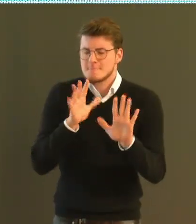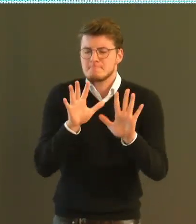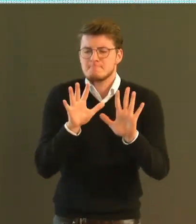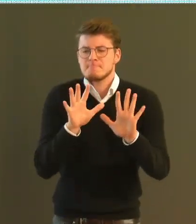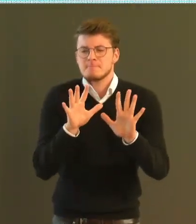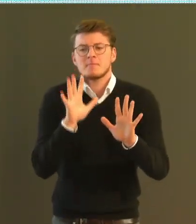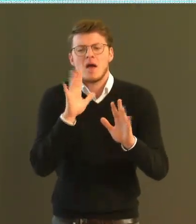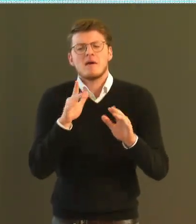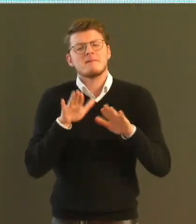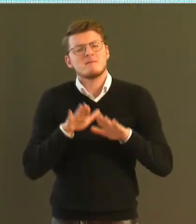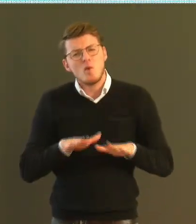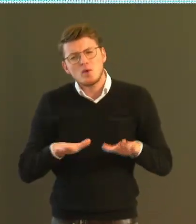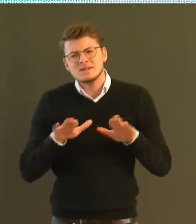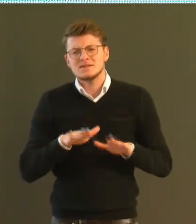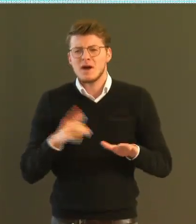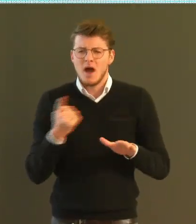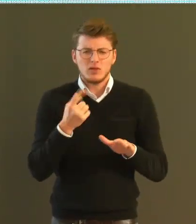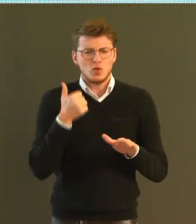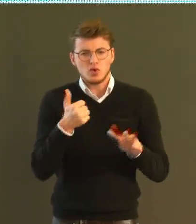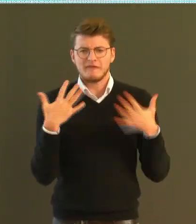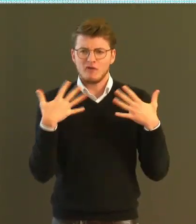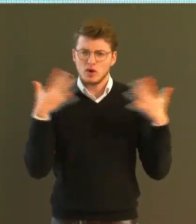coup de lifting 24